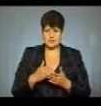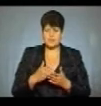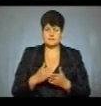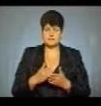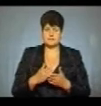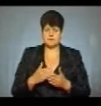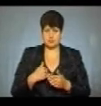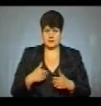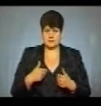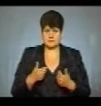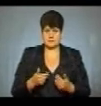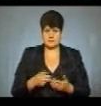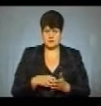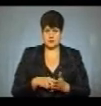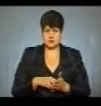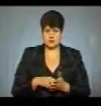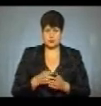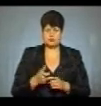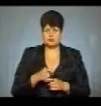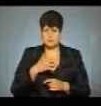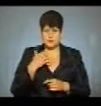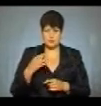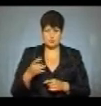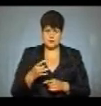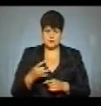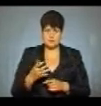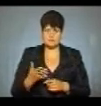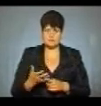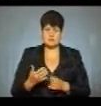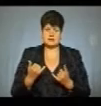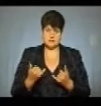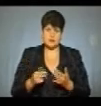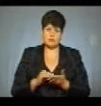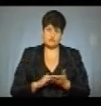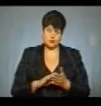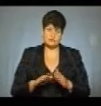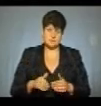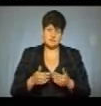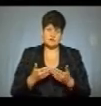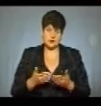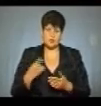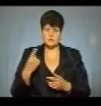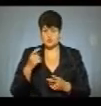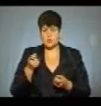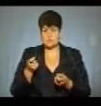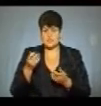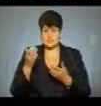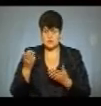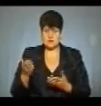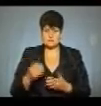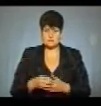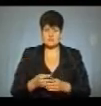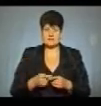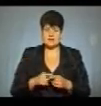до мене зверталися. Дуже багато разів, і знову ж таки звертаю, і зараз будемо повторно звертатися до обласної адміністрації. Так, це